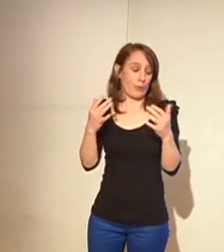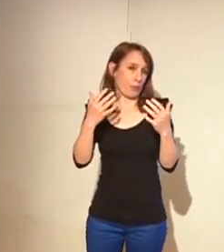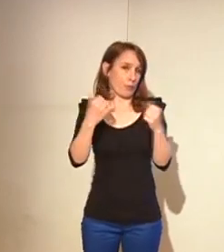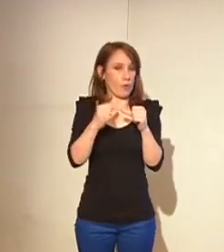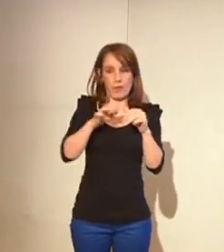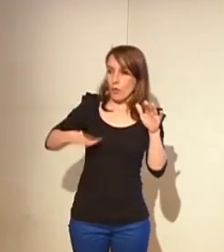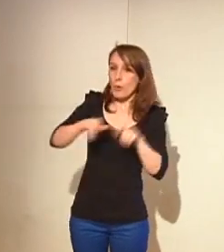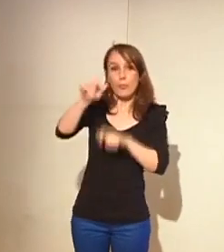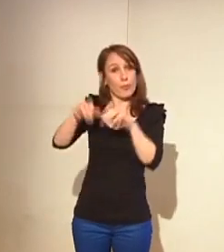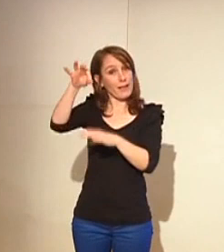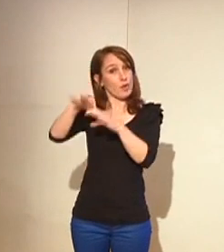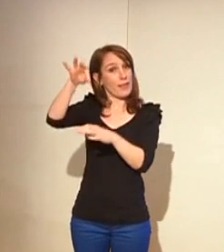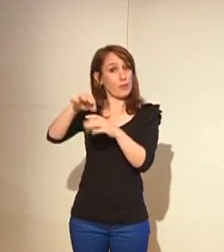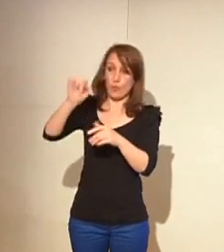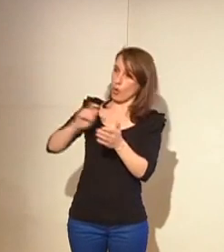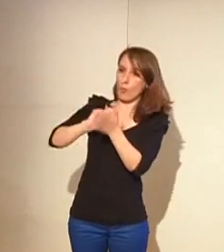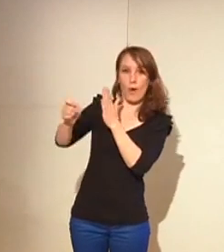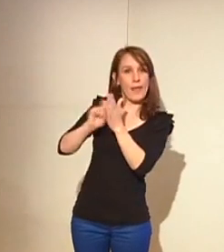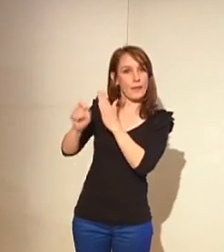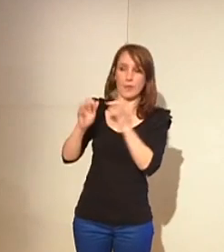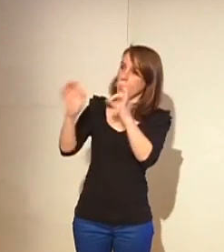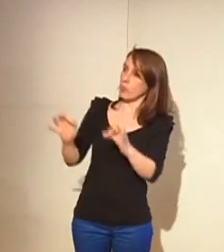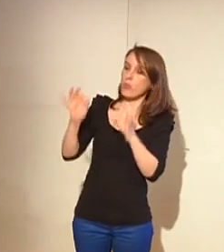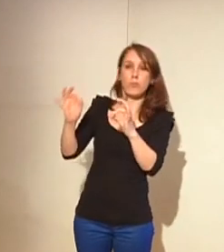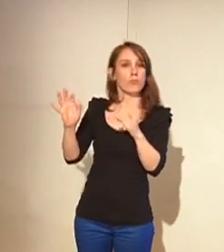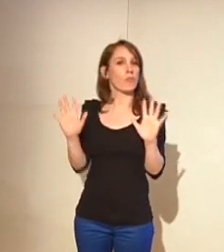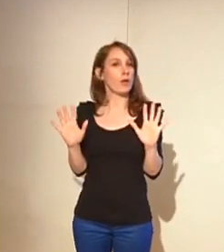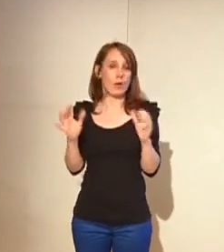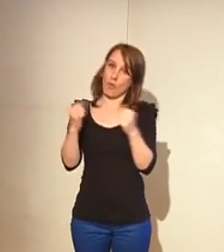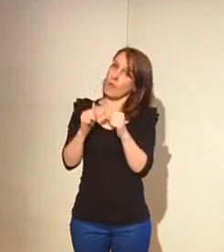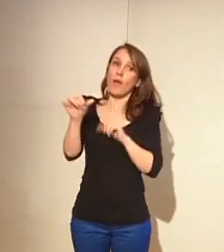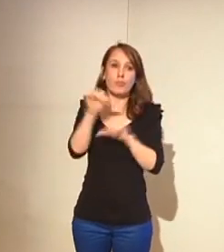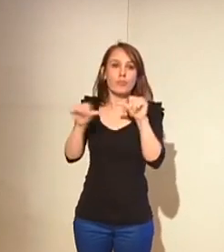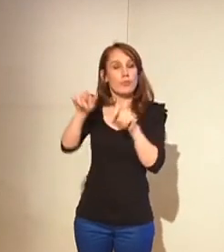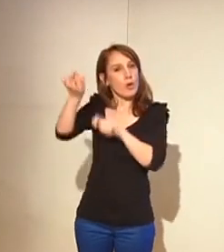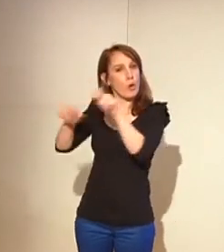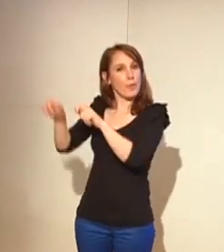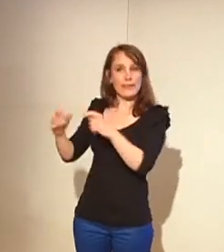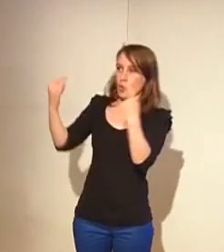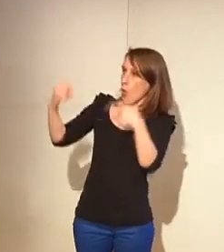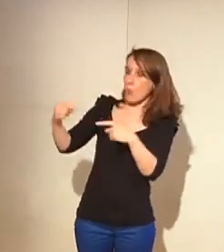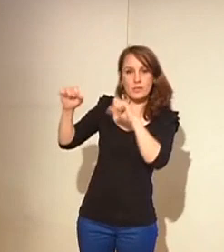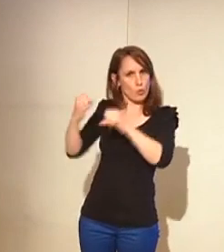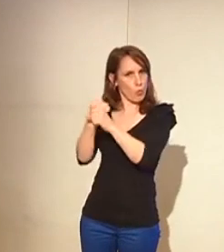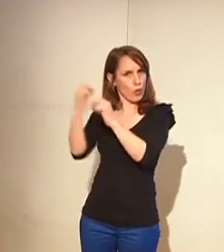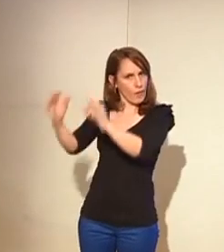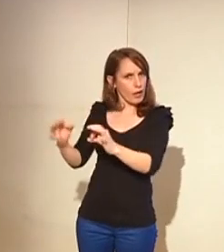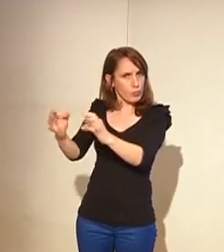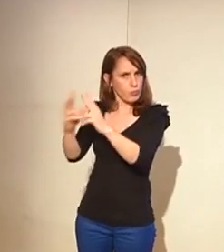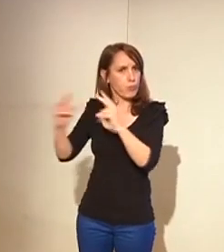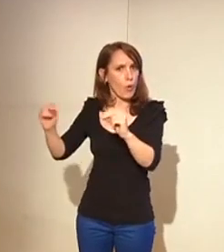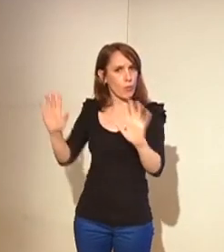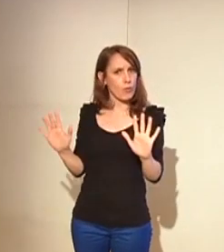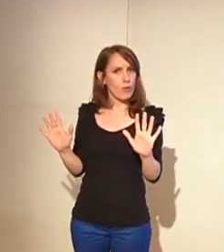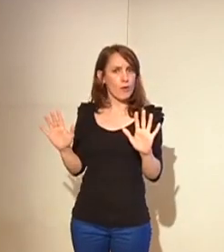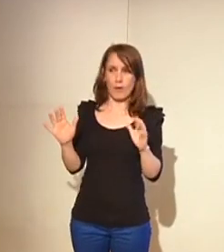les élus il nous semble complètement naturel que l'opposition on doit avoir les moyens de correctement faire son travail que ce soit en moyen